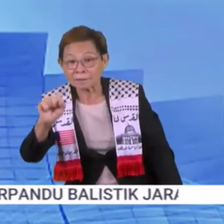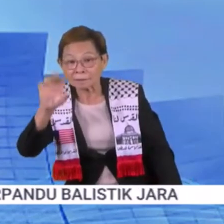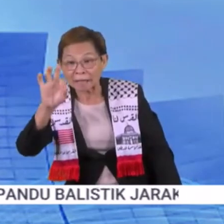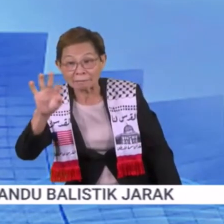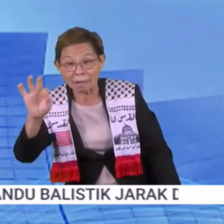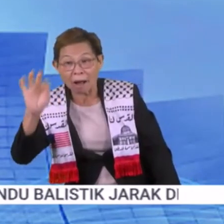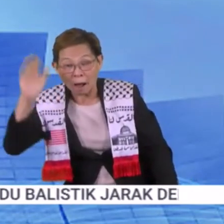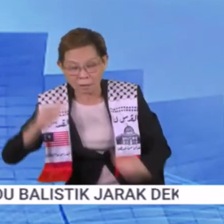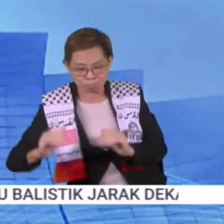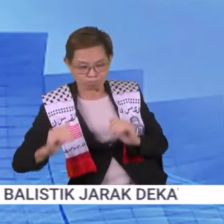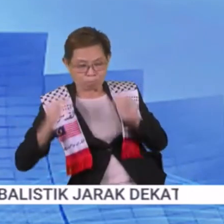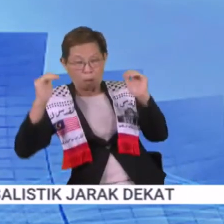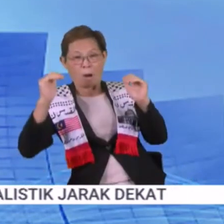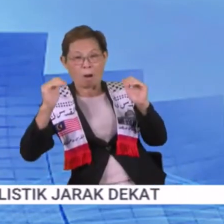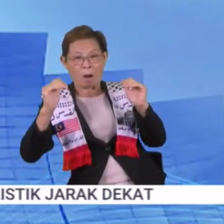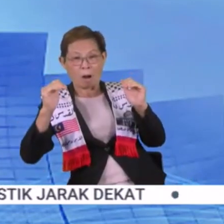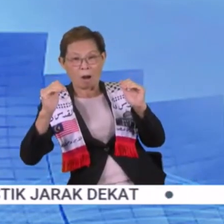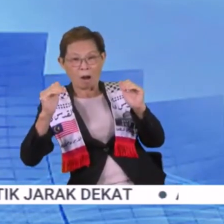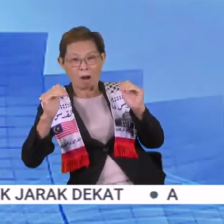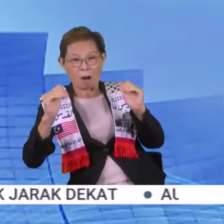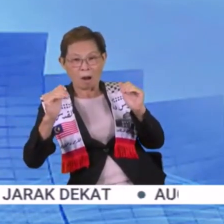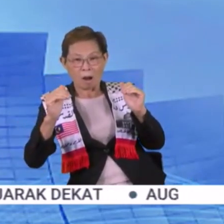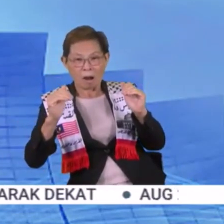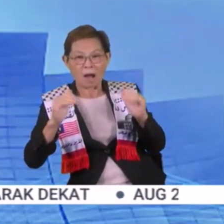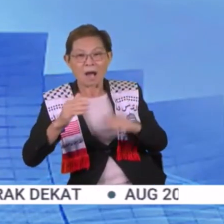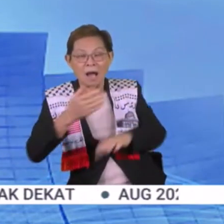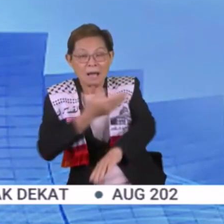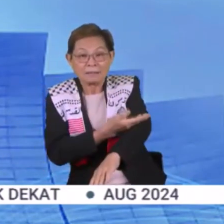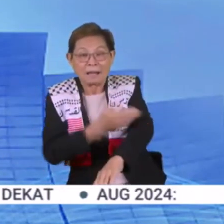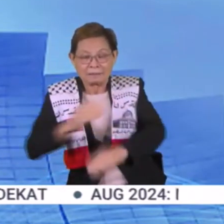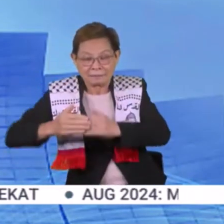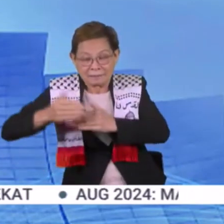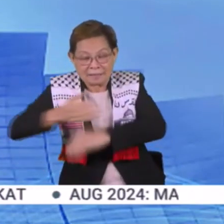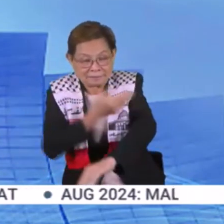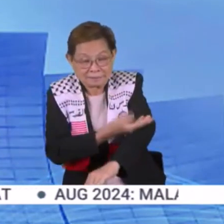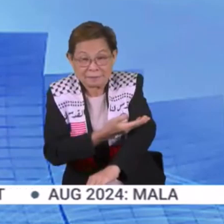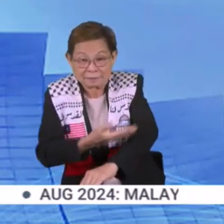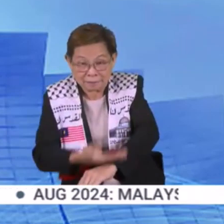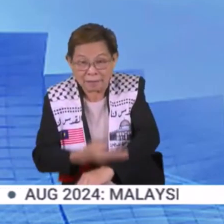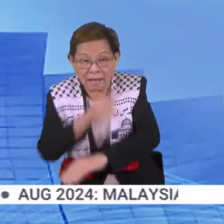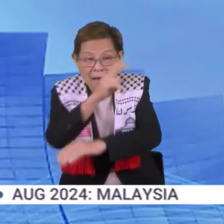MERS 999 bakal dinaik taraf kepada Next Generation Emergency Services